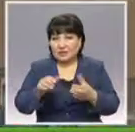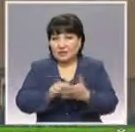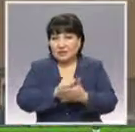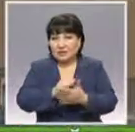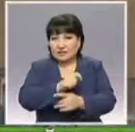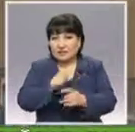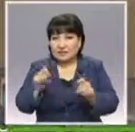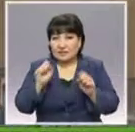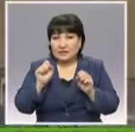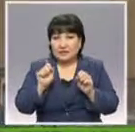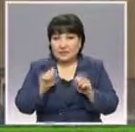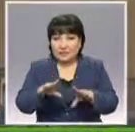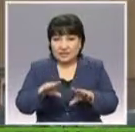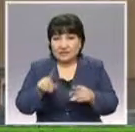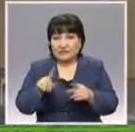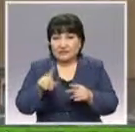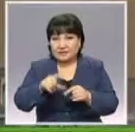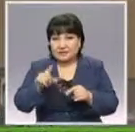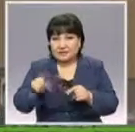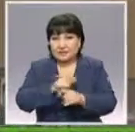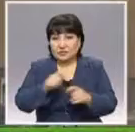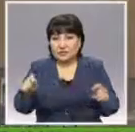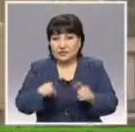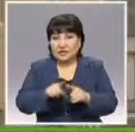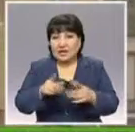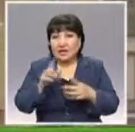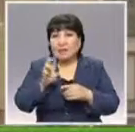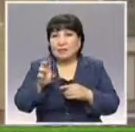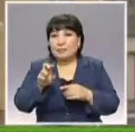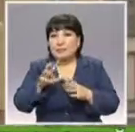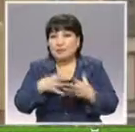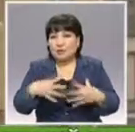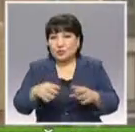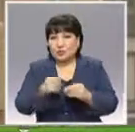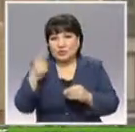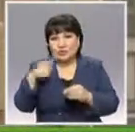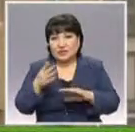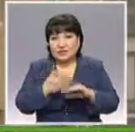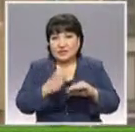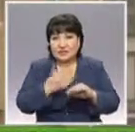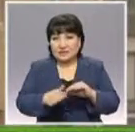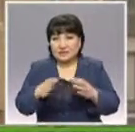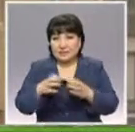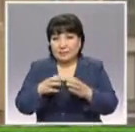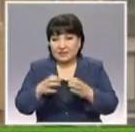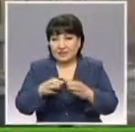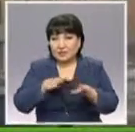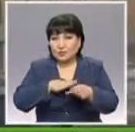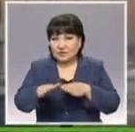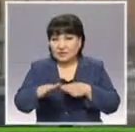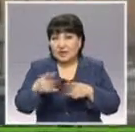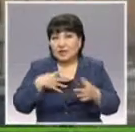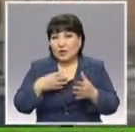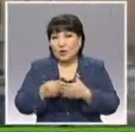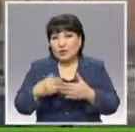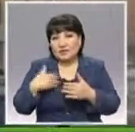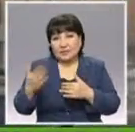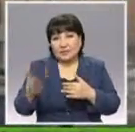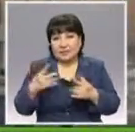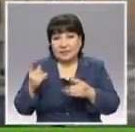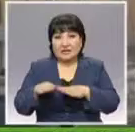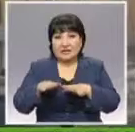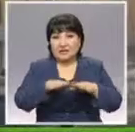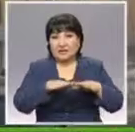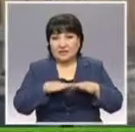үлестіріледі. Қолжетімді баспана Бәйтерек холдингі және өзге де ипотекалық компаниялар арқылы жүзеге асады. Олар өз тарапынан бірыңғай жинақтаушы